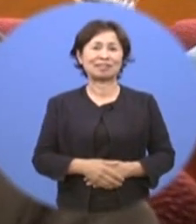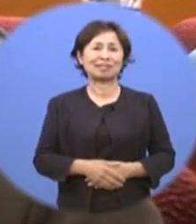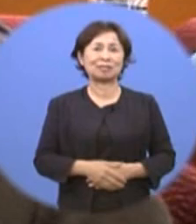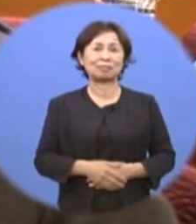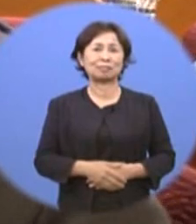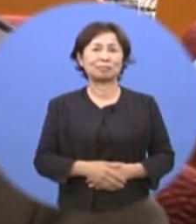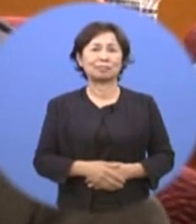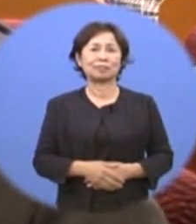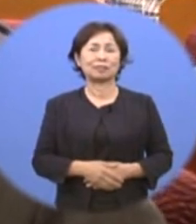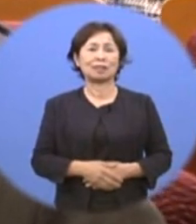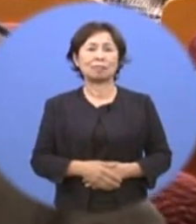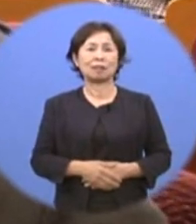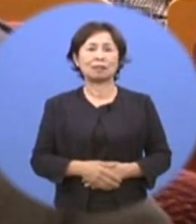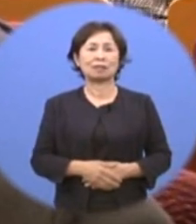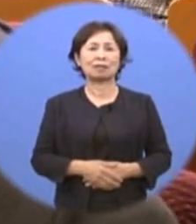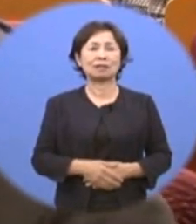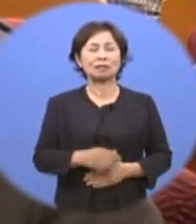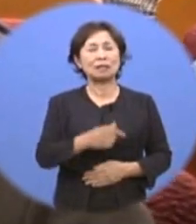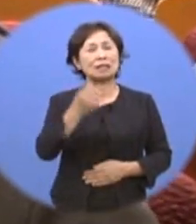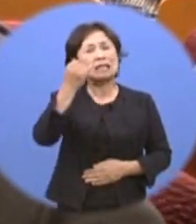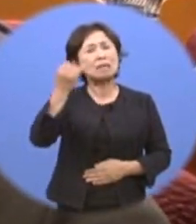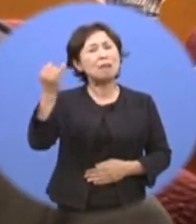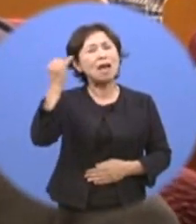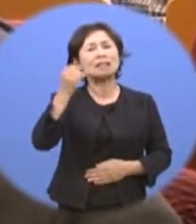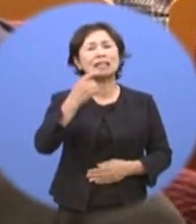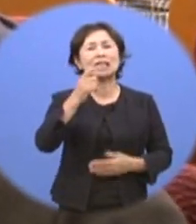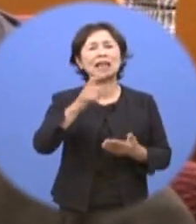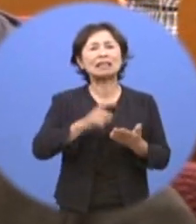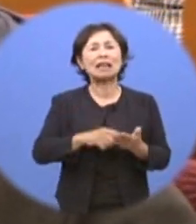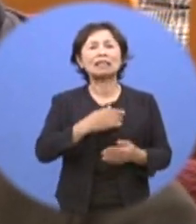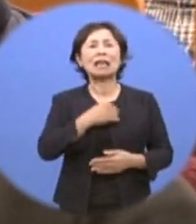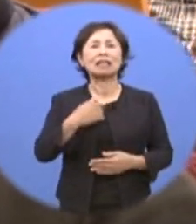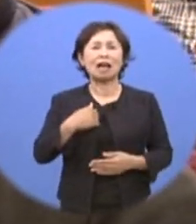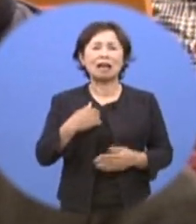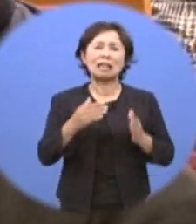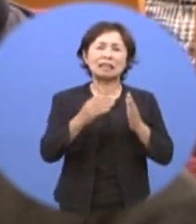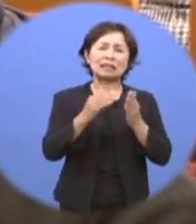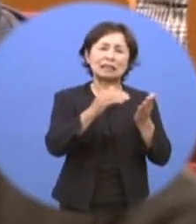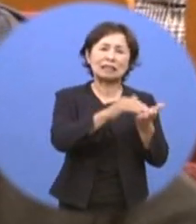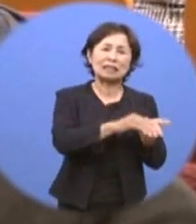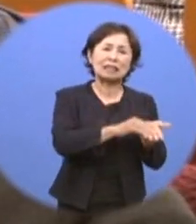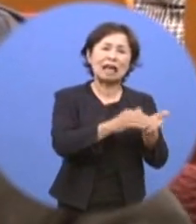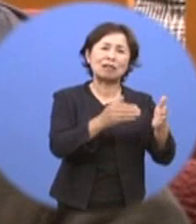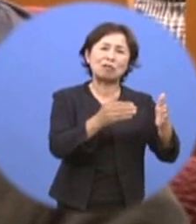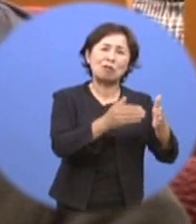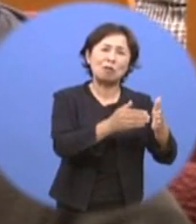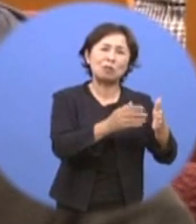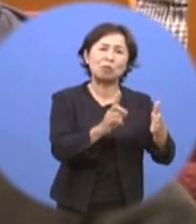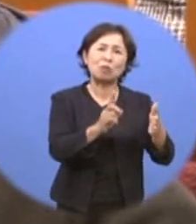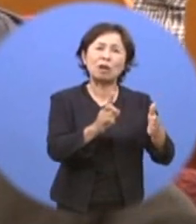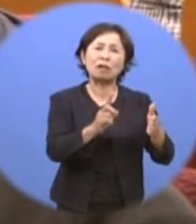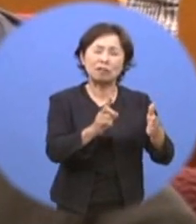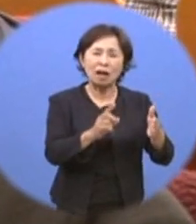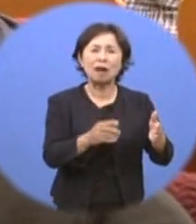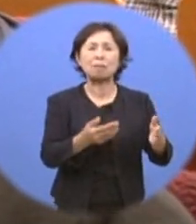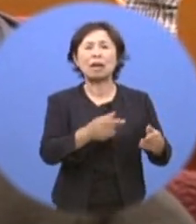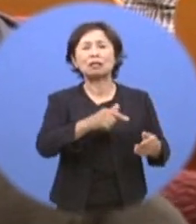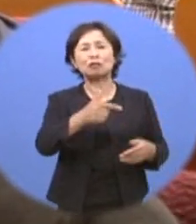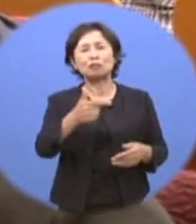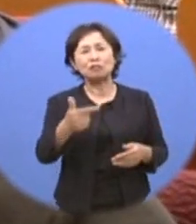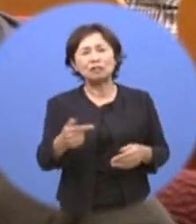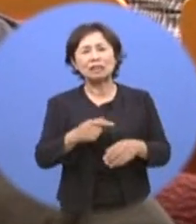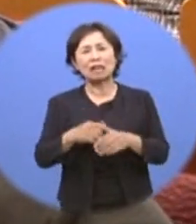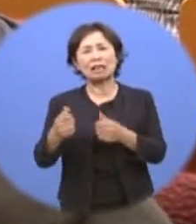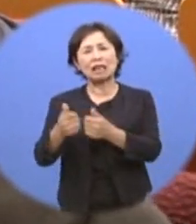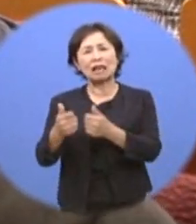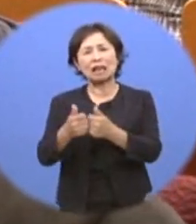なんかやっぱりすごくイメージがしやすくて、最後の段階をどう迎えたいかっていうのをこう最初の段階からゆっくり時間をかけて話し合